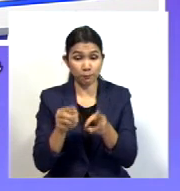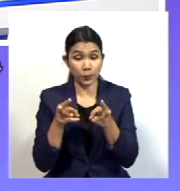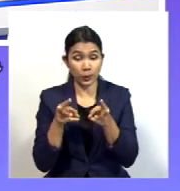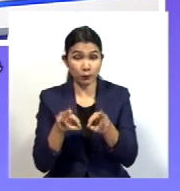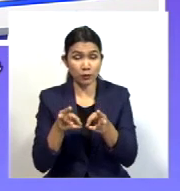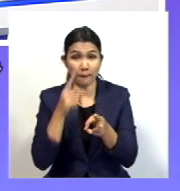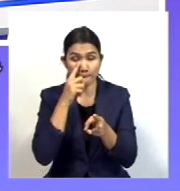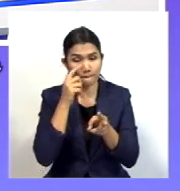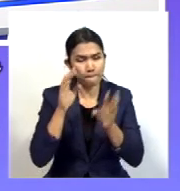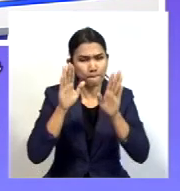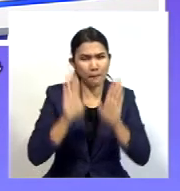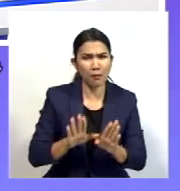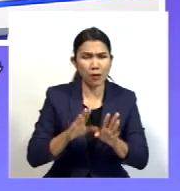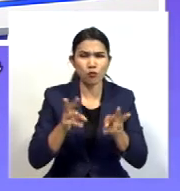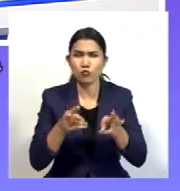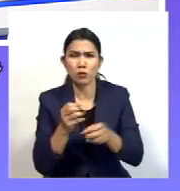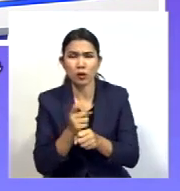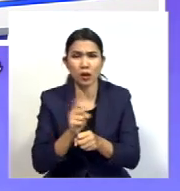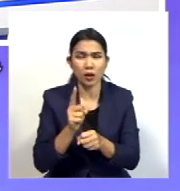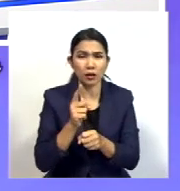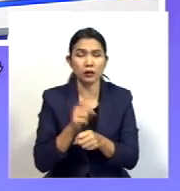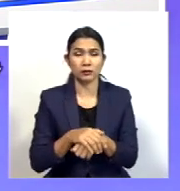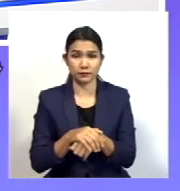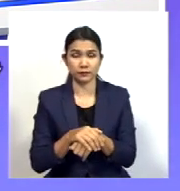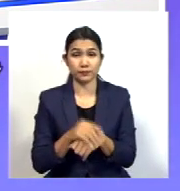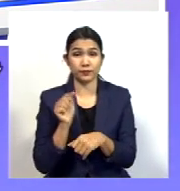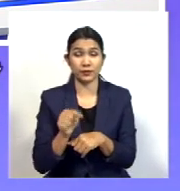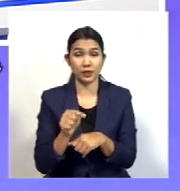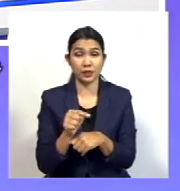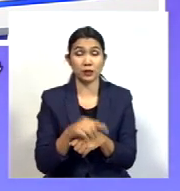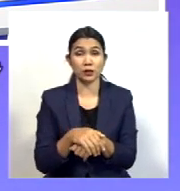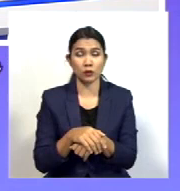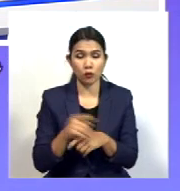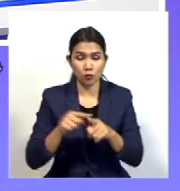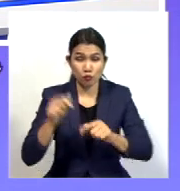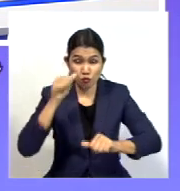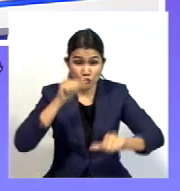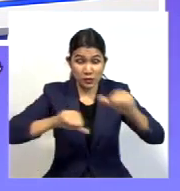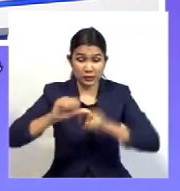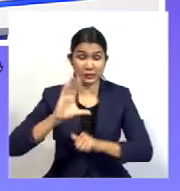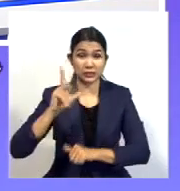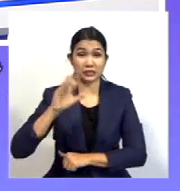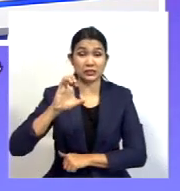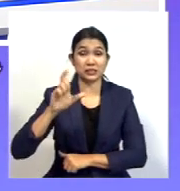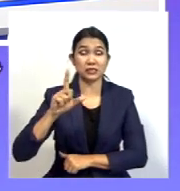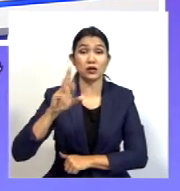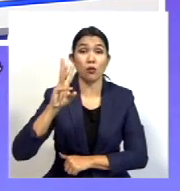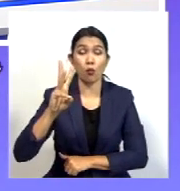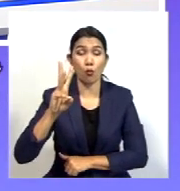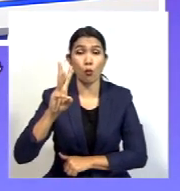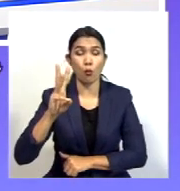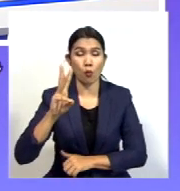การตรวจในลักษณะไหนอะคะ ตรงนี้เป็นการตรวจทางอนุชีววิทยานะครับคือเป็นระดับโมเล